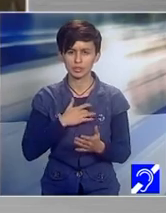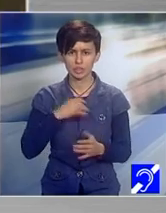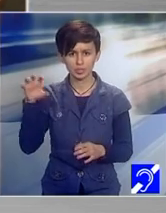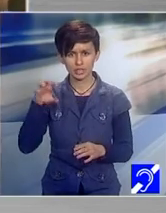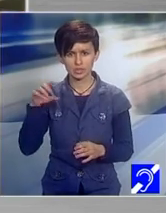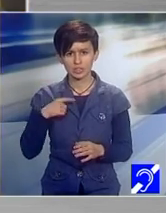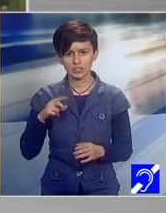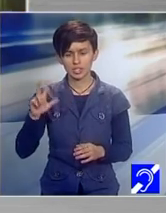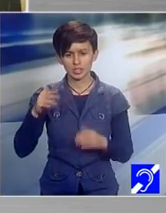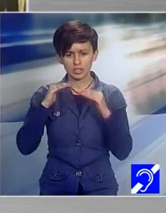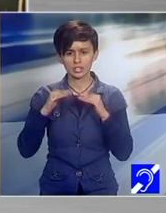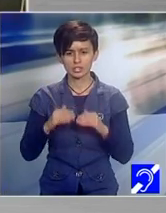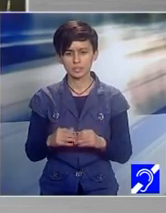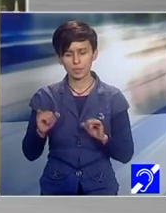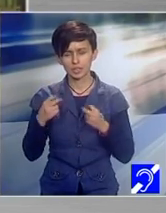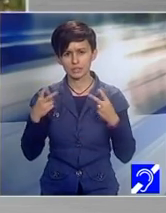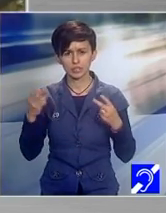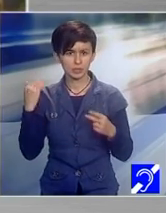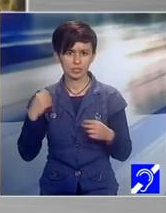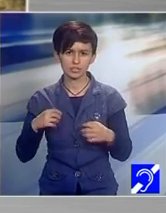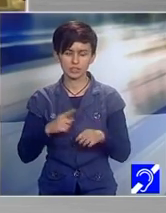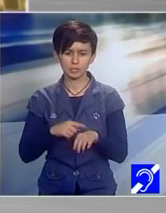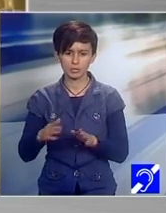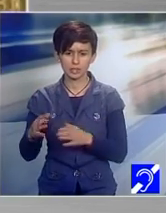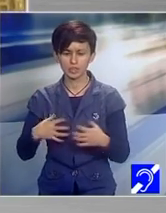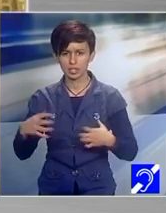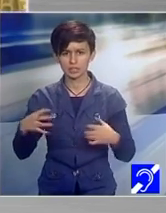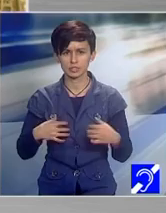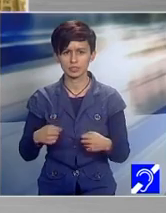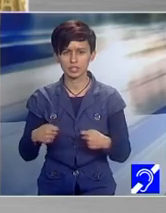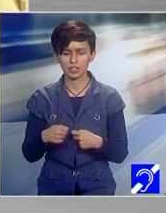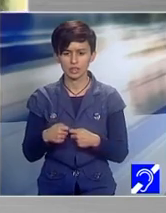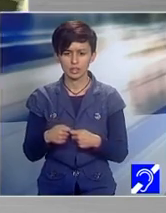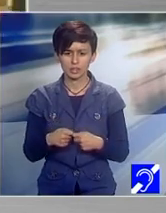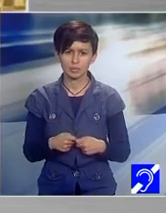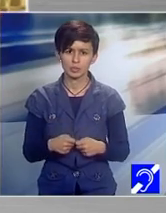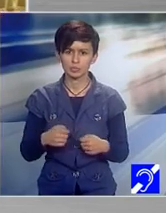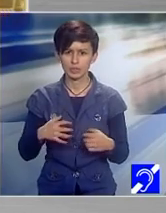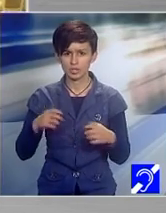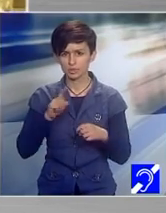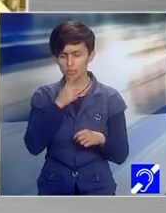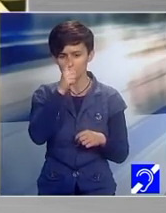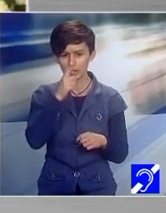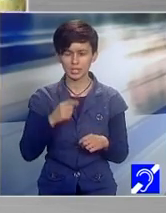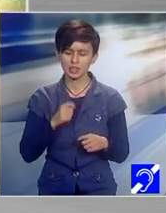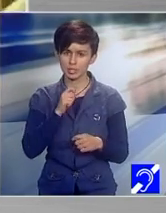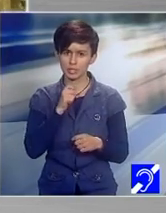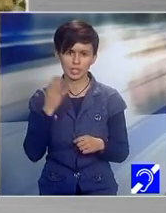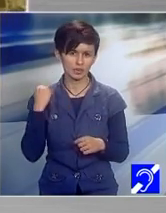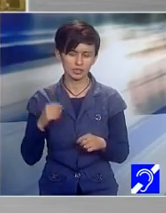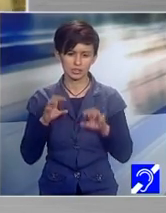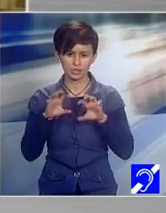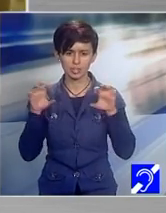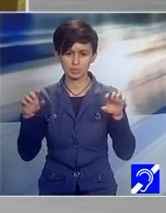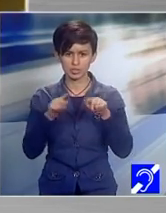ediție. În cadrul evenimentului au susținut momente artistice membrii Operei Maghiare din Cluj, a fost organizată o expoziție de tablouri cu vânzare și a